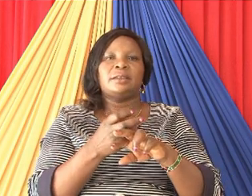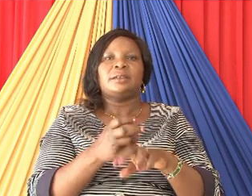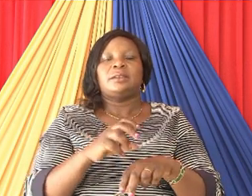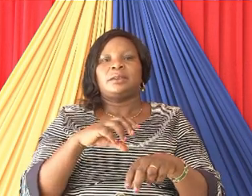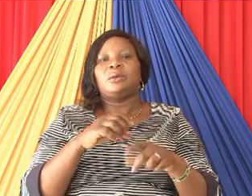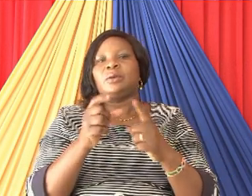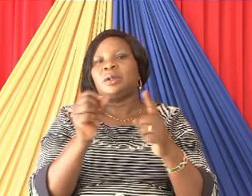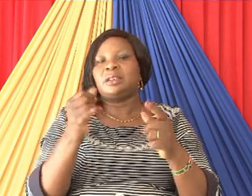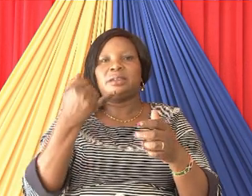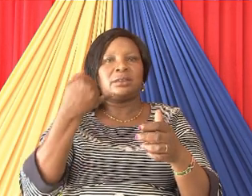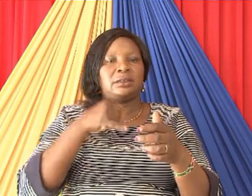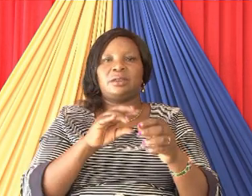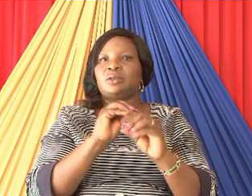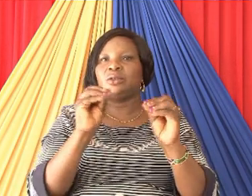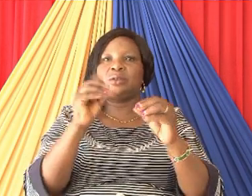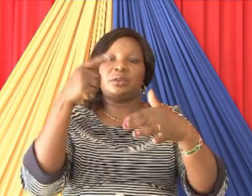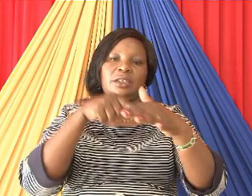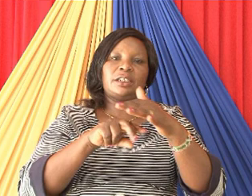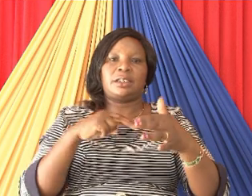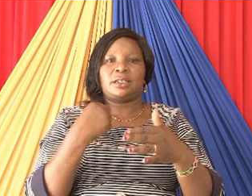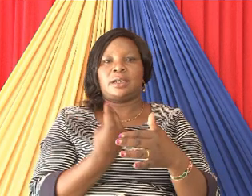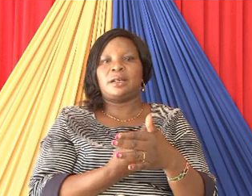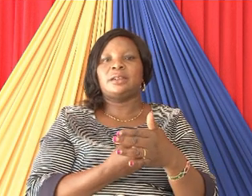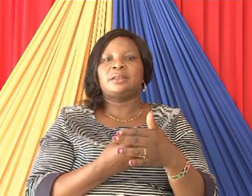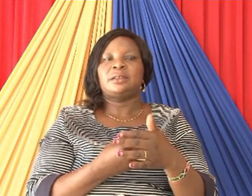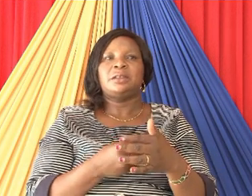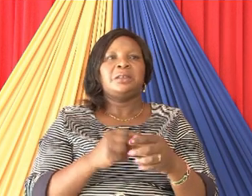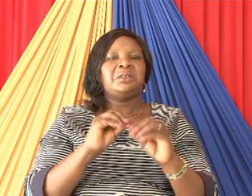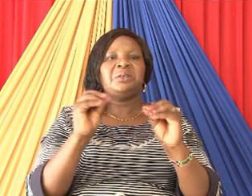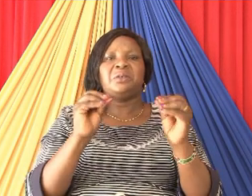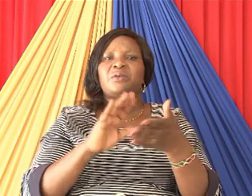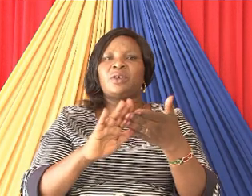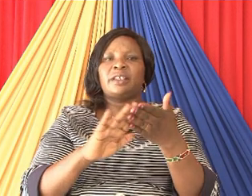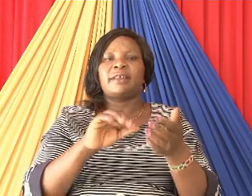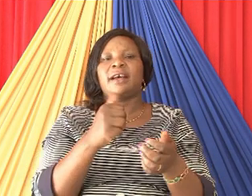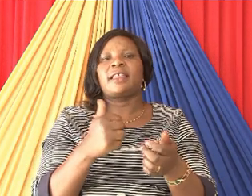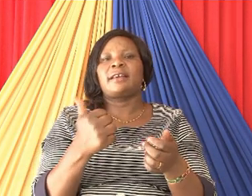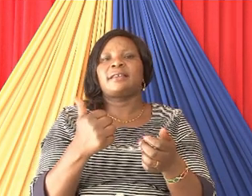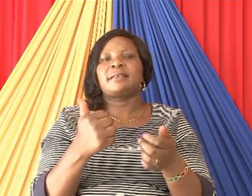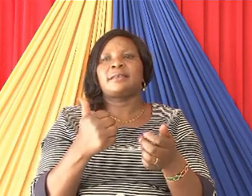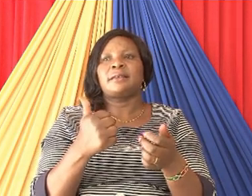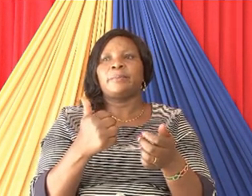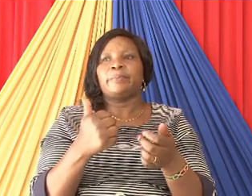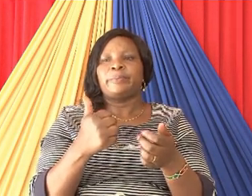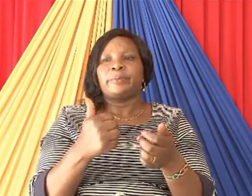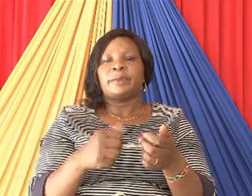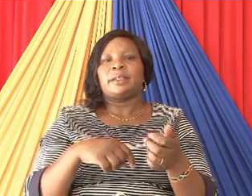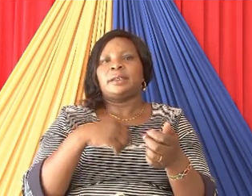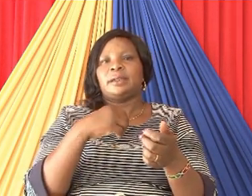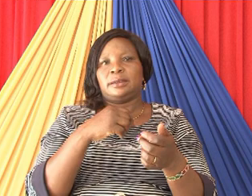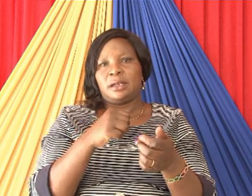Wengine mioyo yao imefanywa migumu because of unforgiveness. Kuna watu ambao wamekutendea mambo